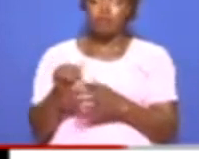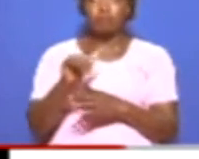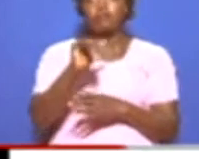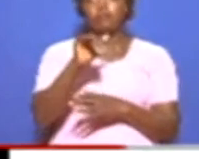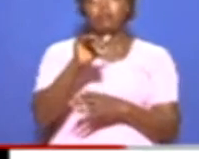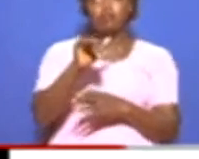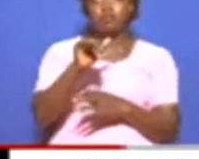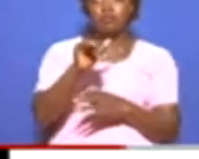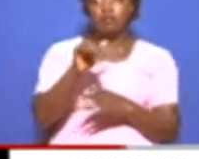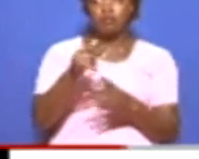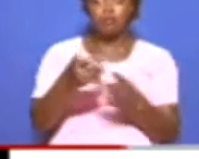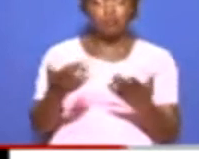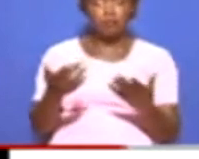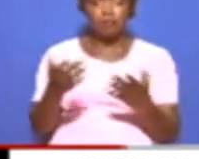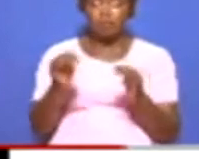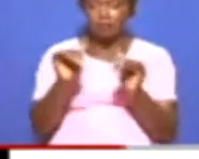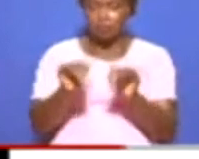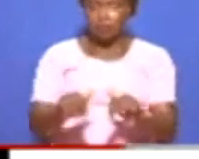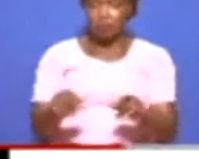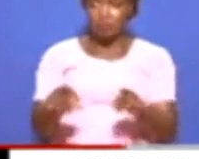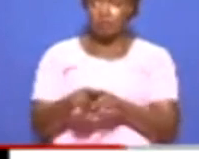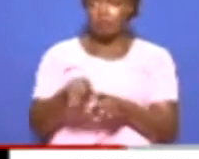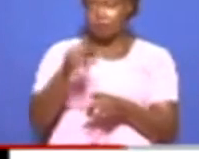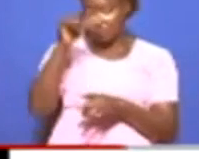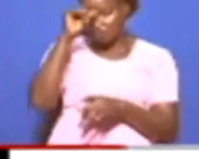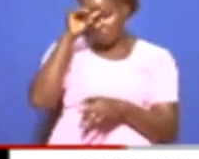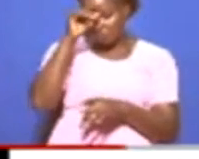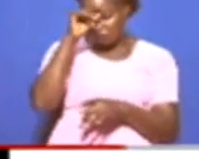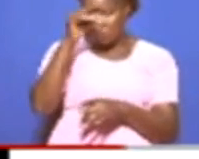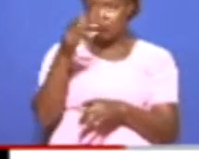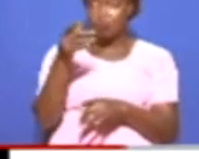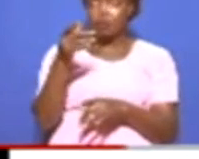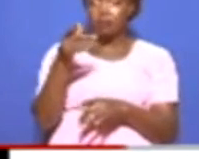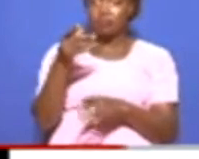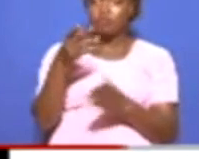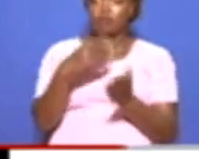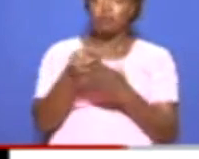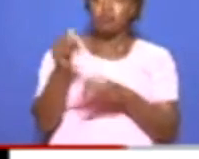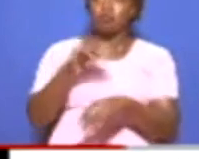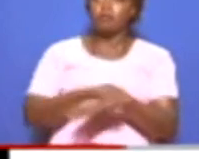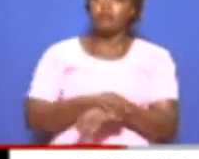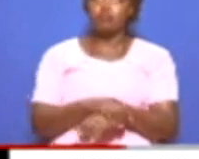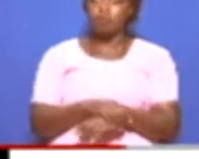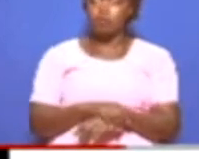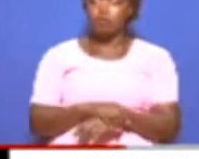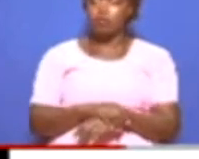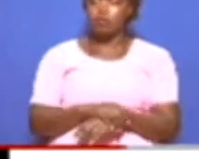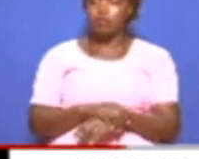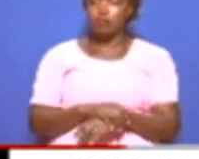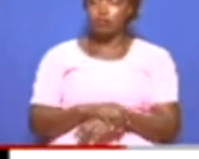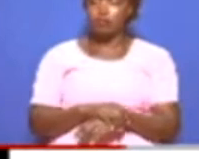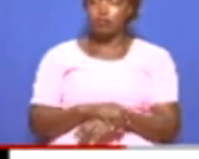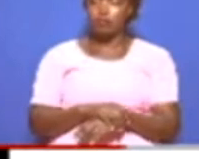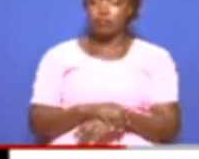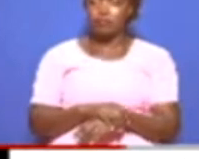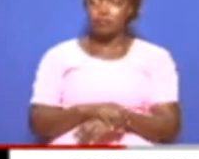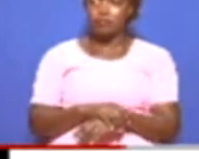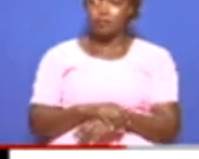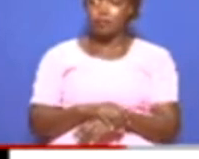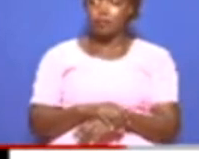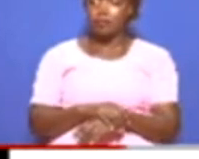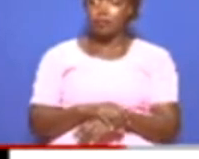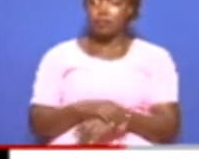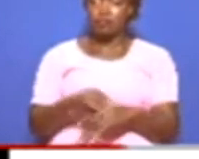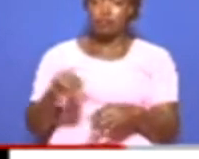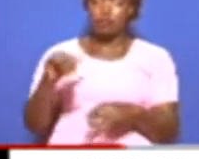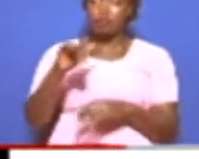na kutulia, lazima pia serikali ipate hizo pesa. Kuna pesa zile za air navigation